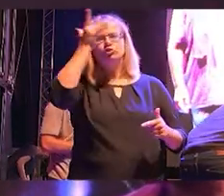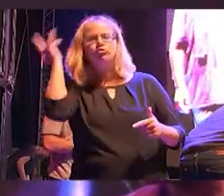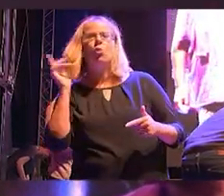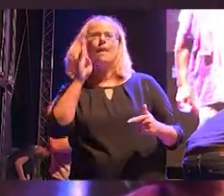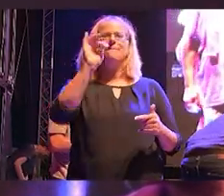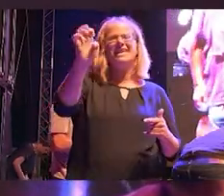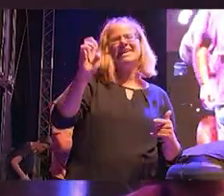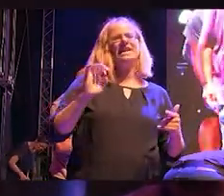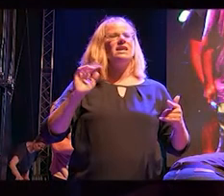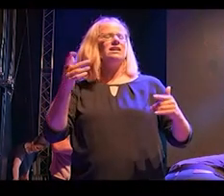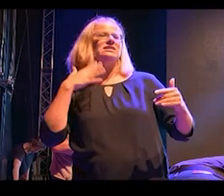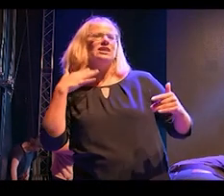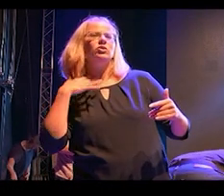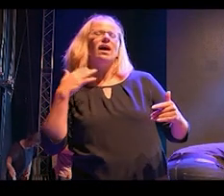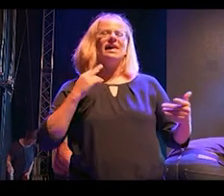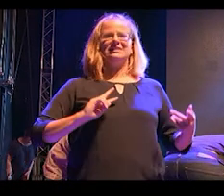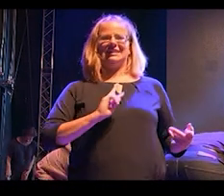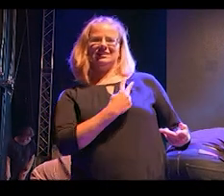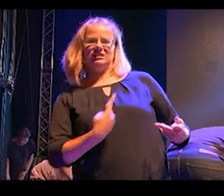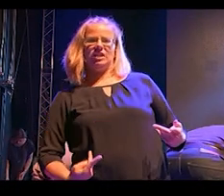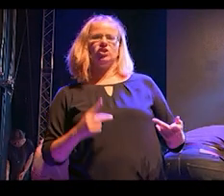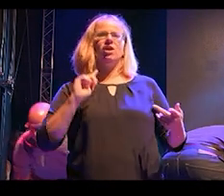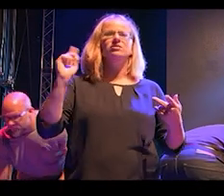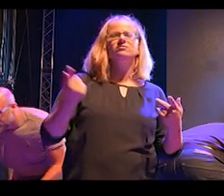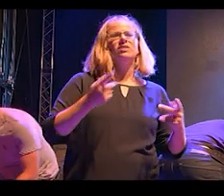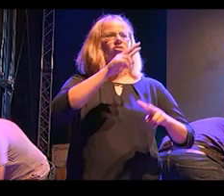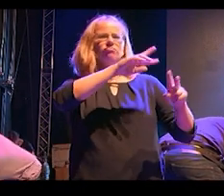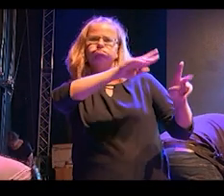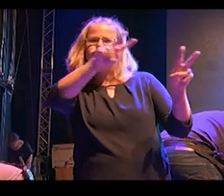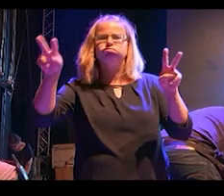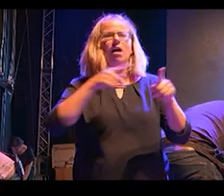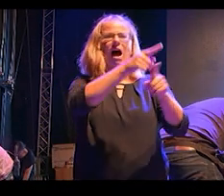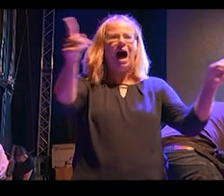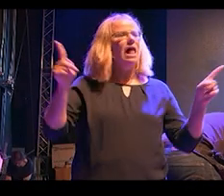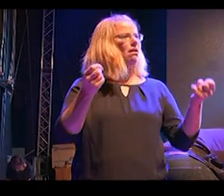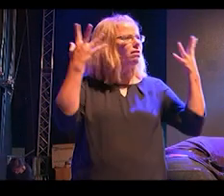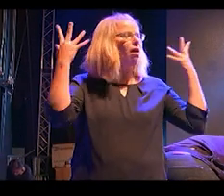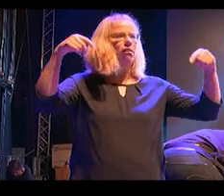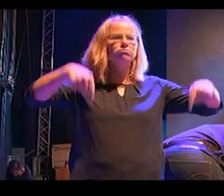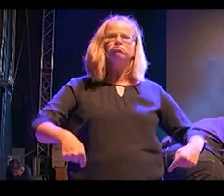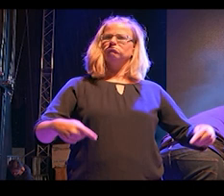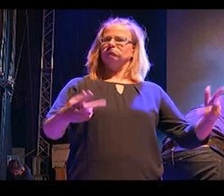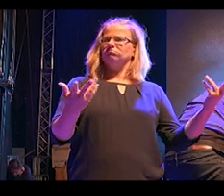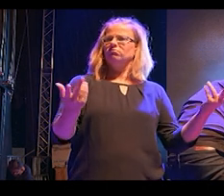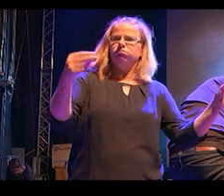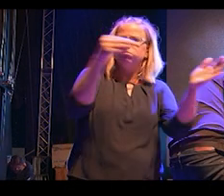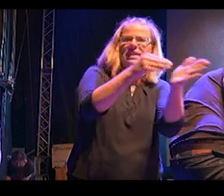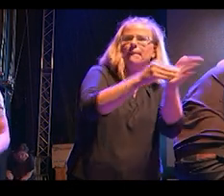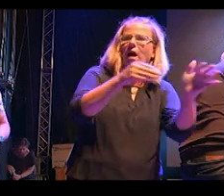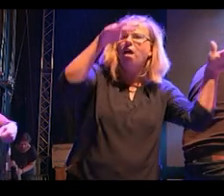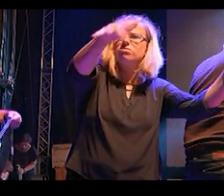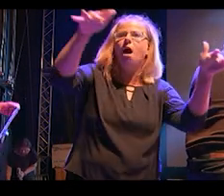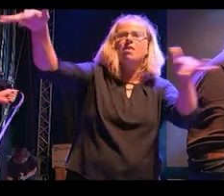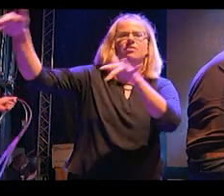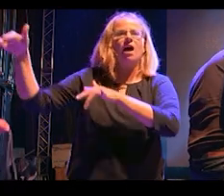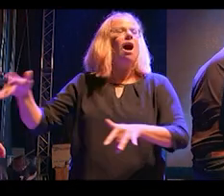Bisexuelle, Transgender, Trans- und Intergeschlechtliche sowie queere Menschen gehören natürlich zur Lebensrealität in Sachsen dazu. Aber es sind